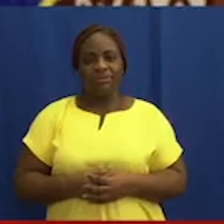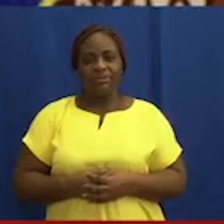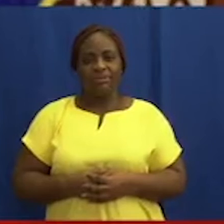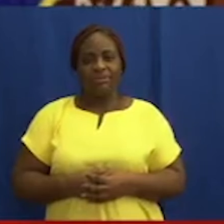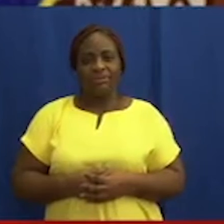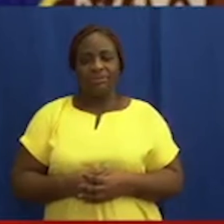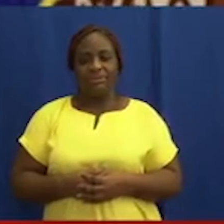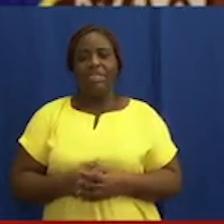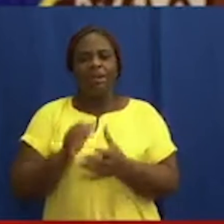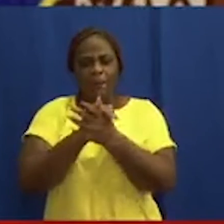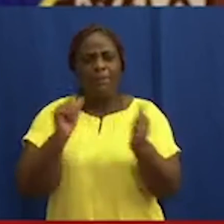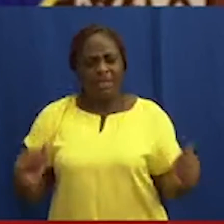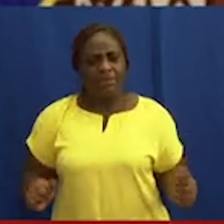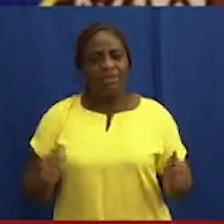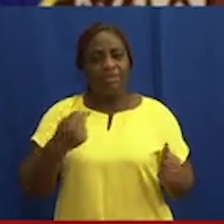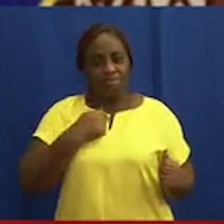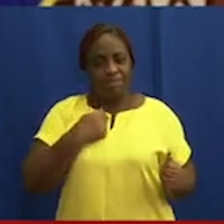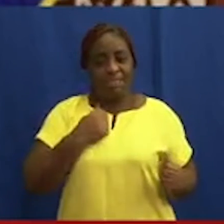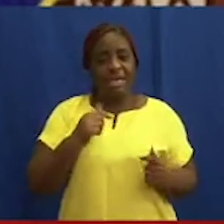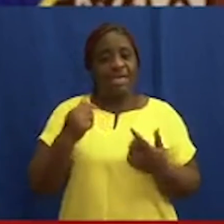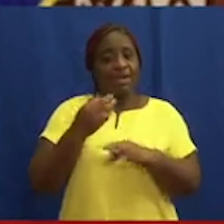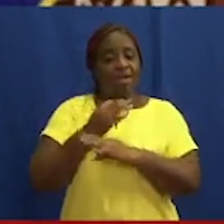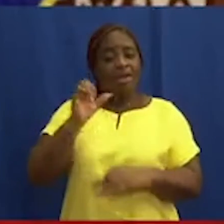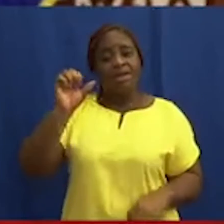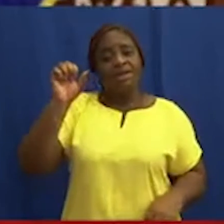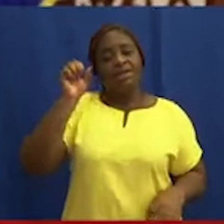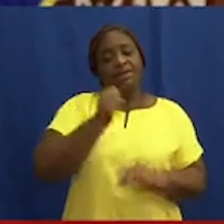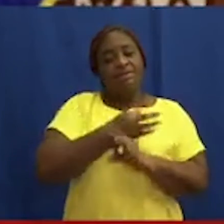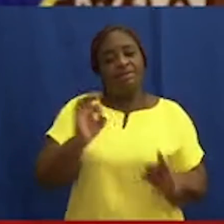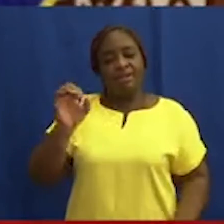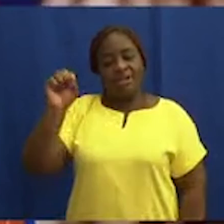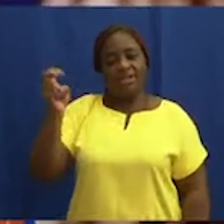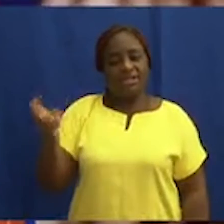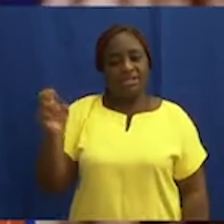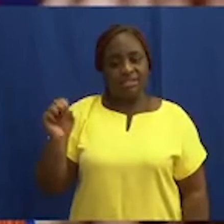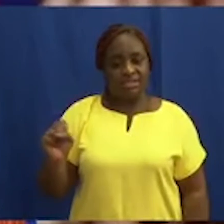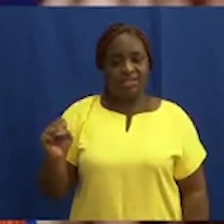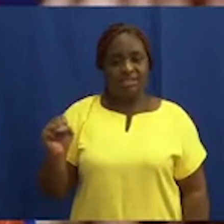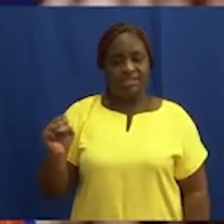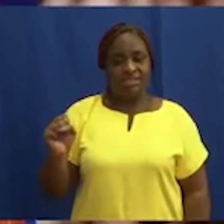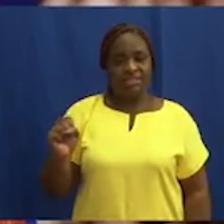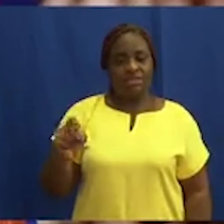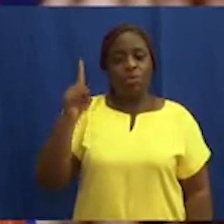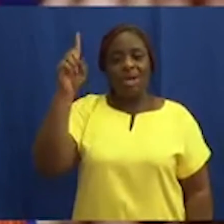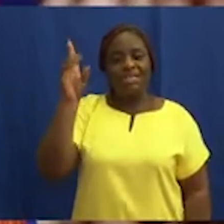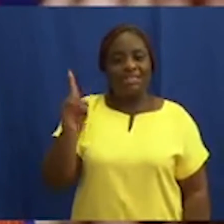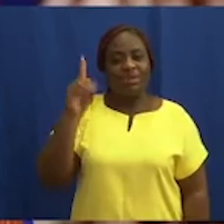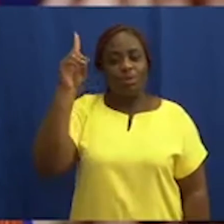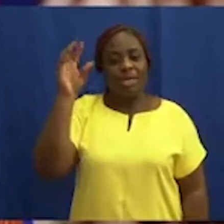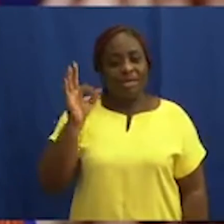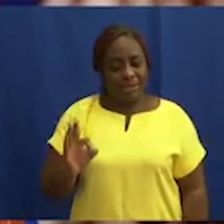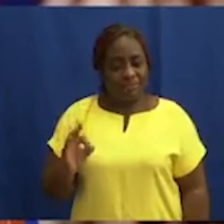kuma masu harkar dako da ake cewa kayayi su kuma mun kawar da su wajen biyan haraji na